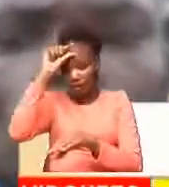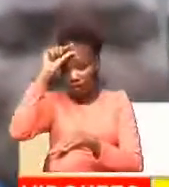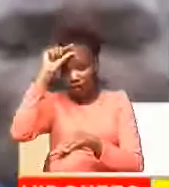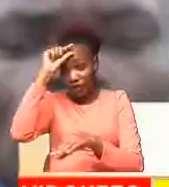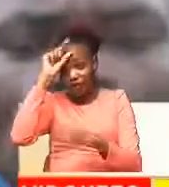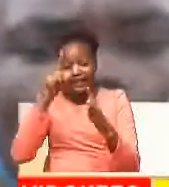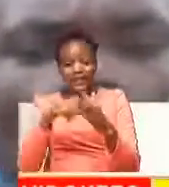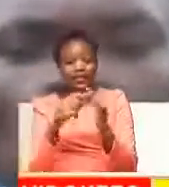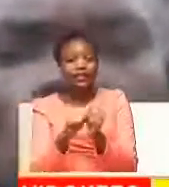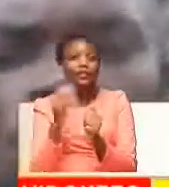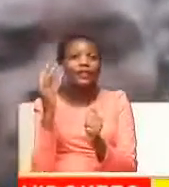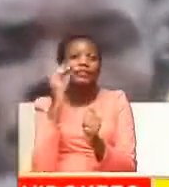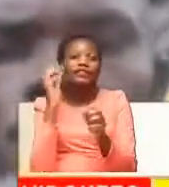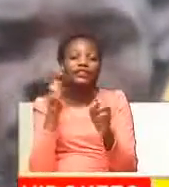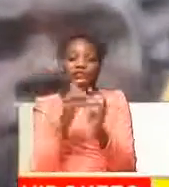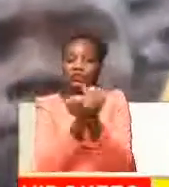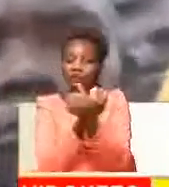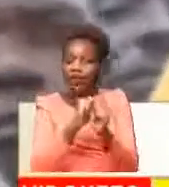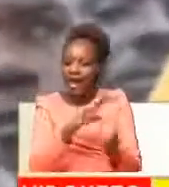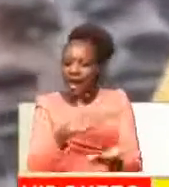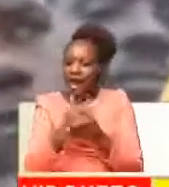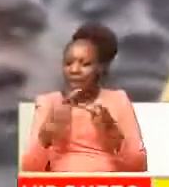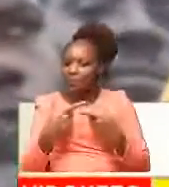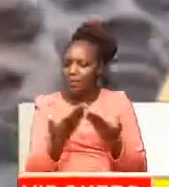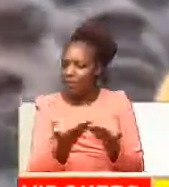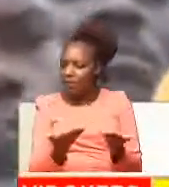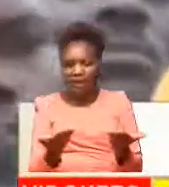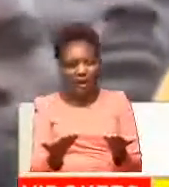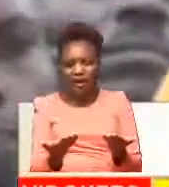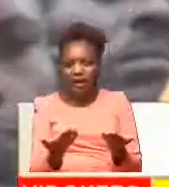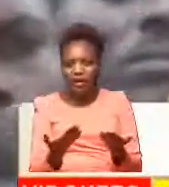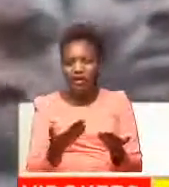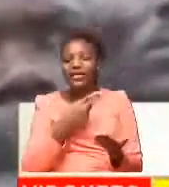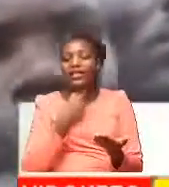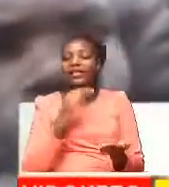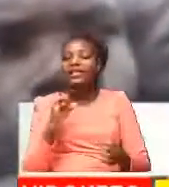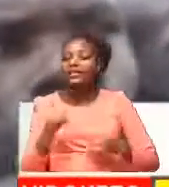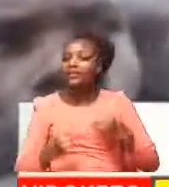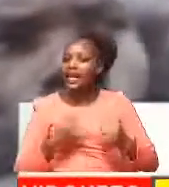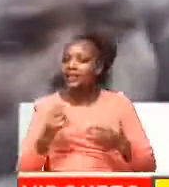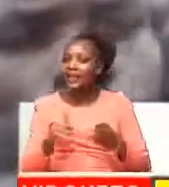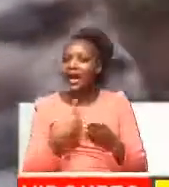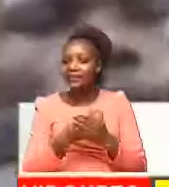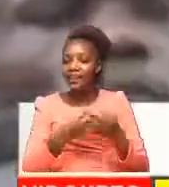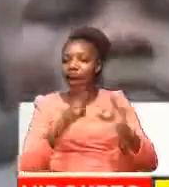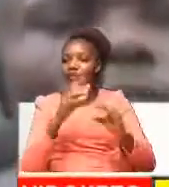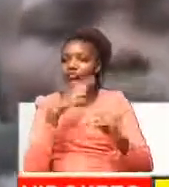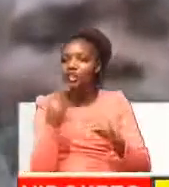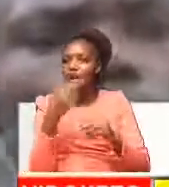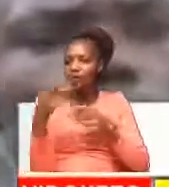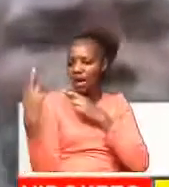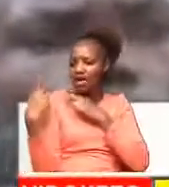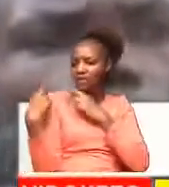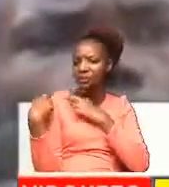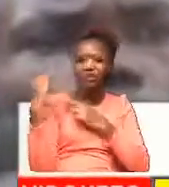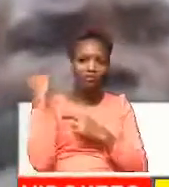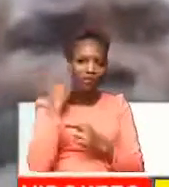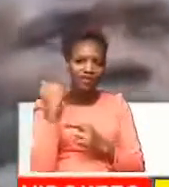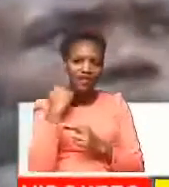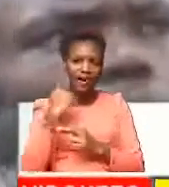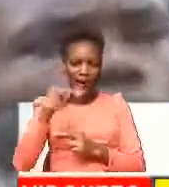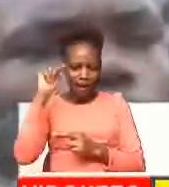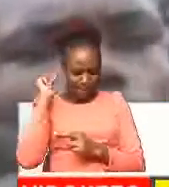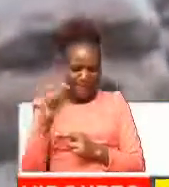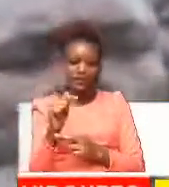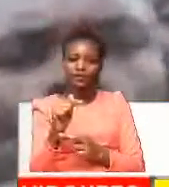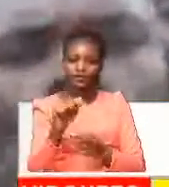kwa Matiangi na kwa president saidia raia wa Kipsaina wapewe haki yao, na wale ofisa ambao wamepatikana wamemenshoniwa waweze